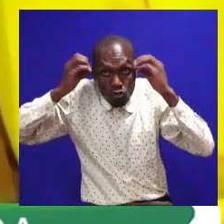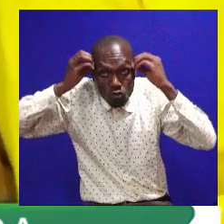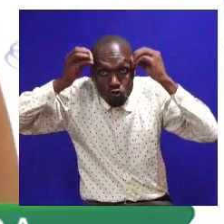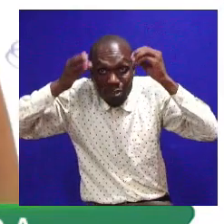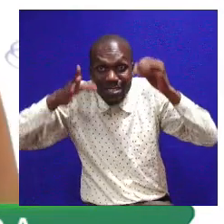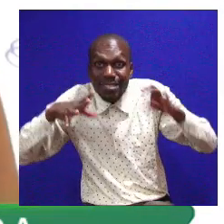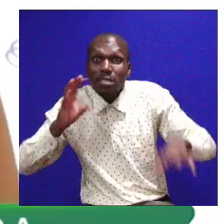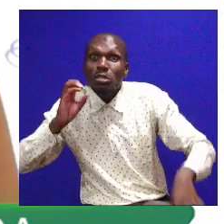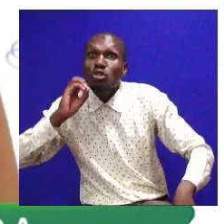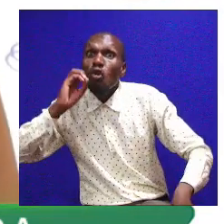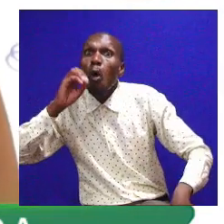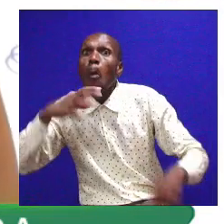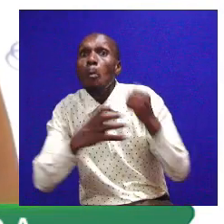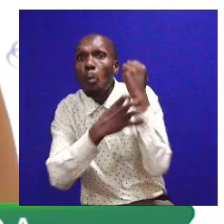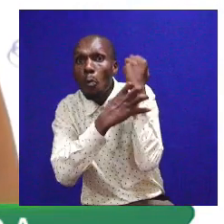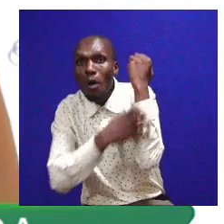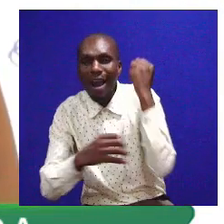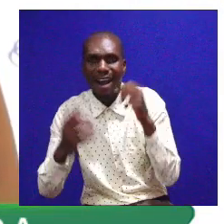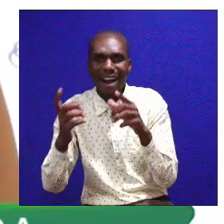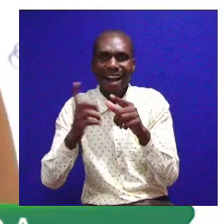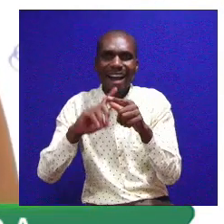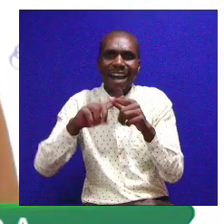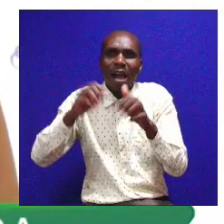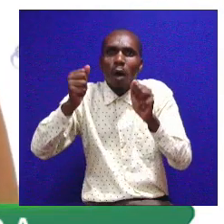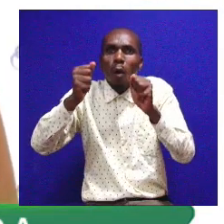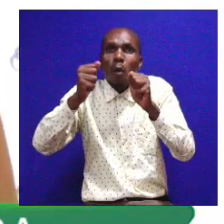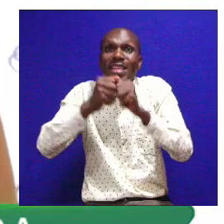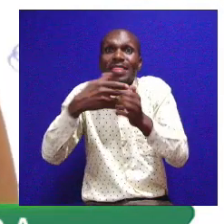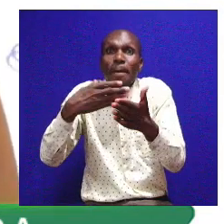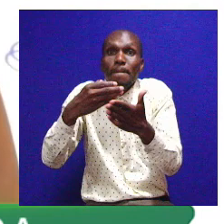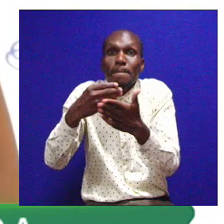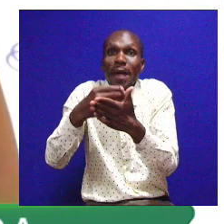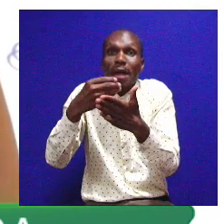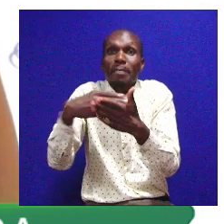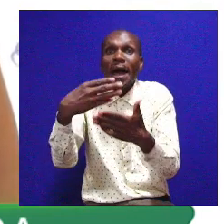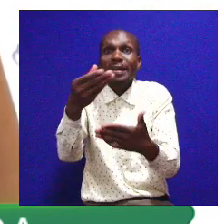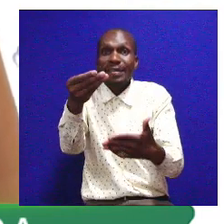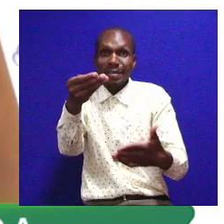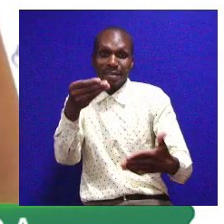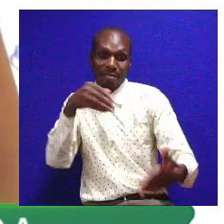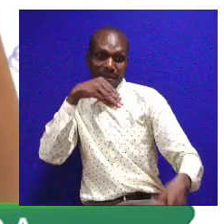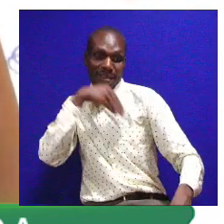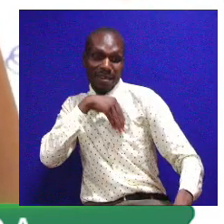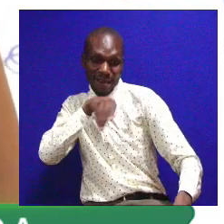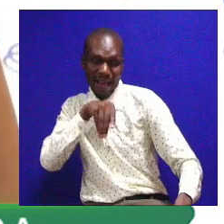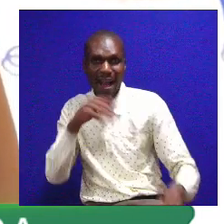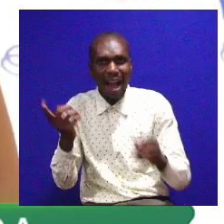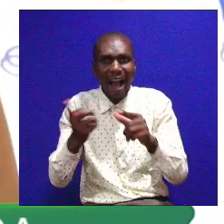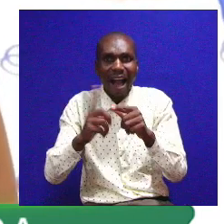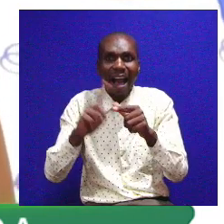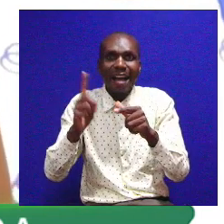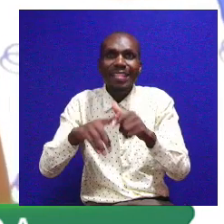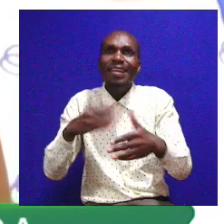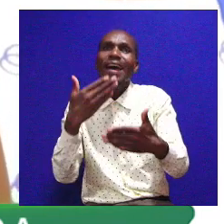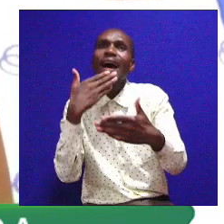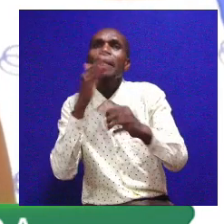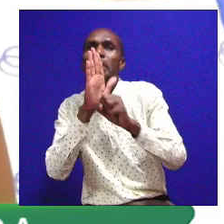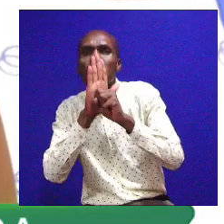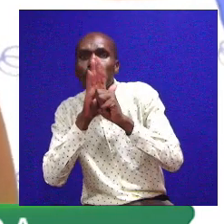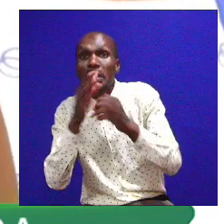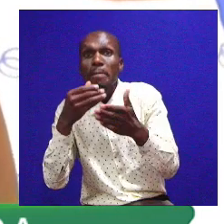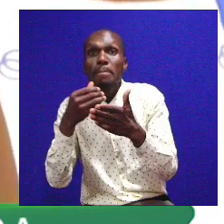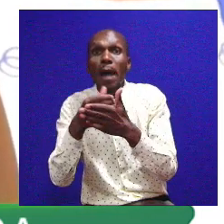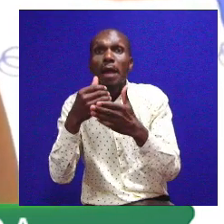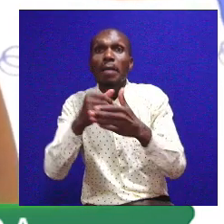kwenyara kulingana na ile pesa ambayo tulipata katika constituency. Na ninashukuru sana ile pesa